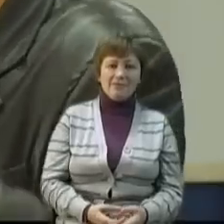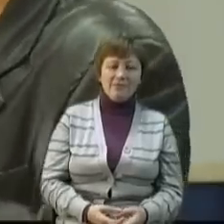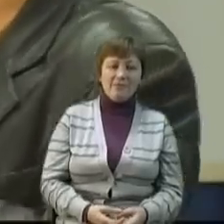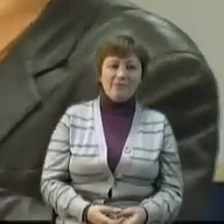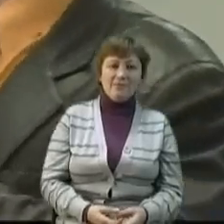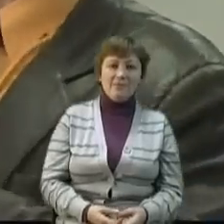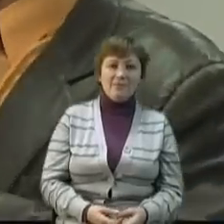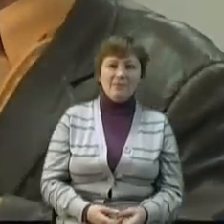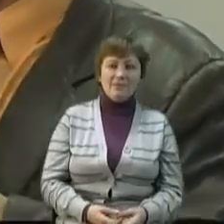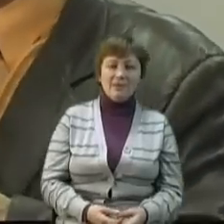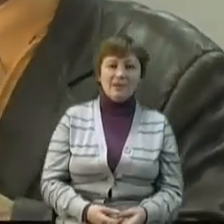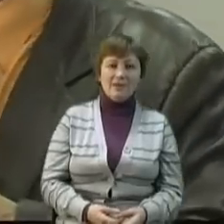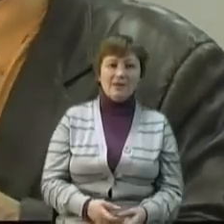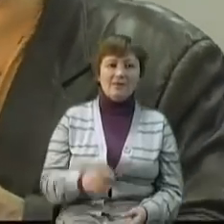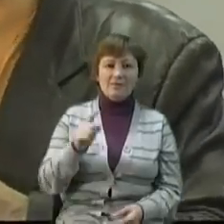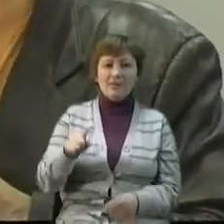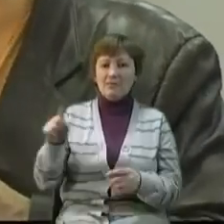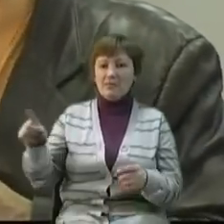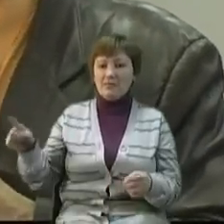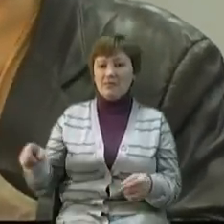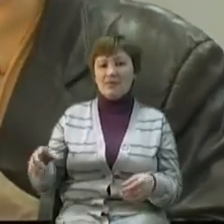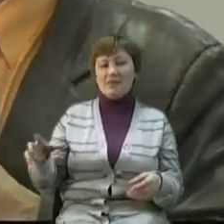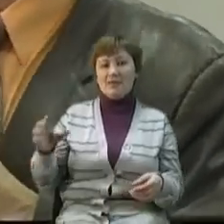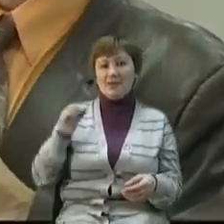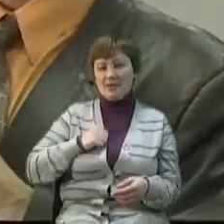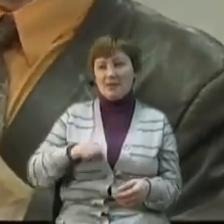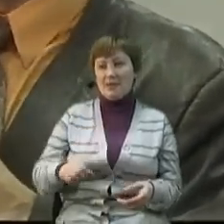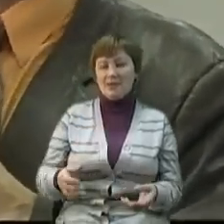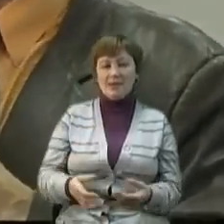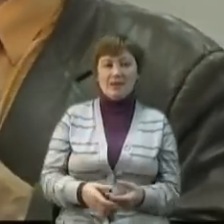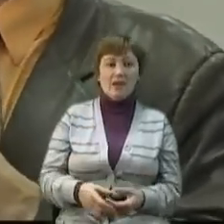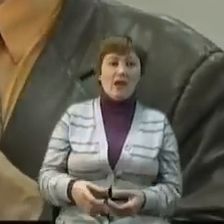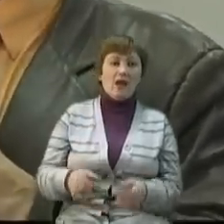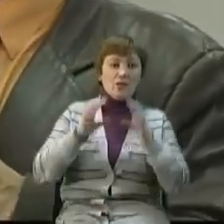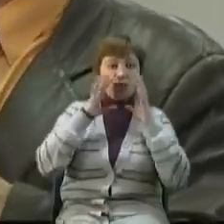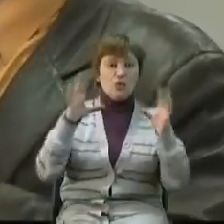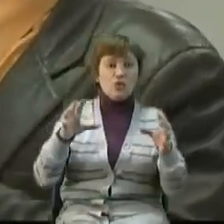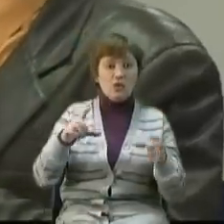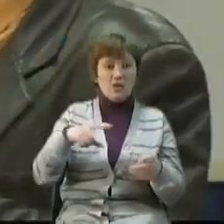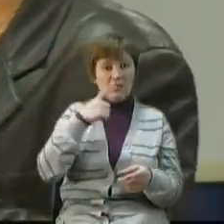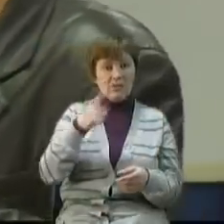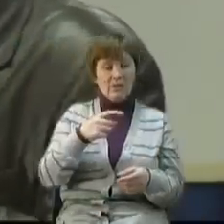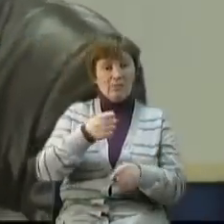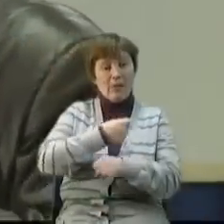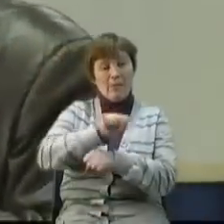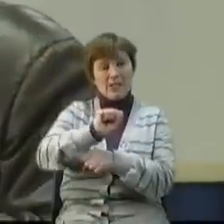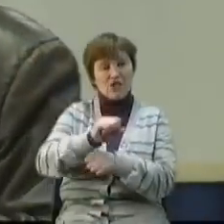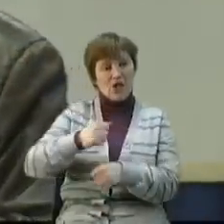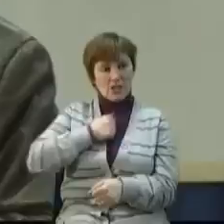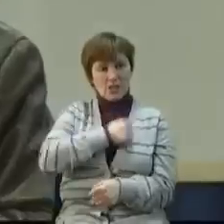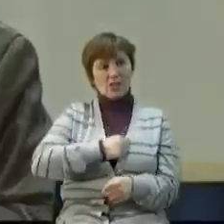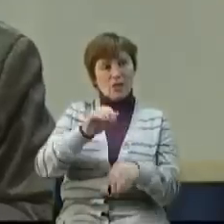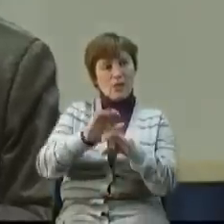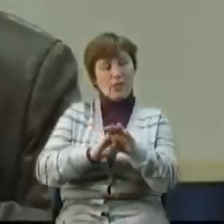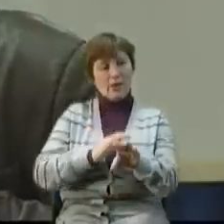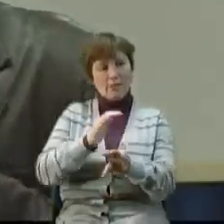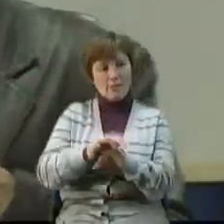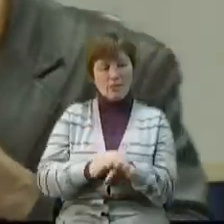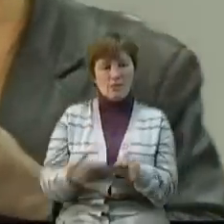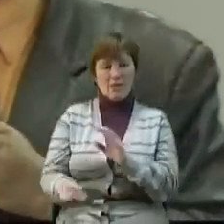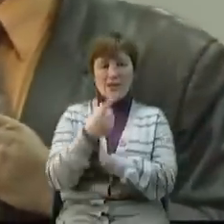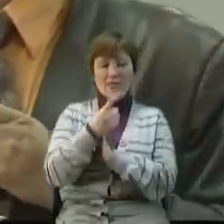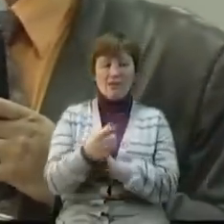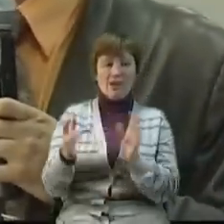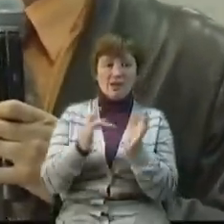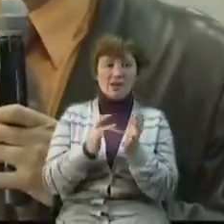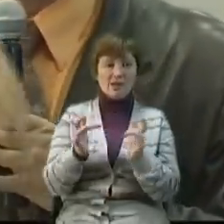А дух говорит: побеждай зло добром, являй Христа. Вообще, поэтому предлагается человеку умереть.